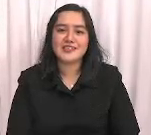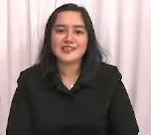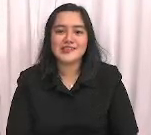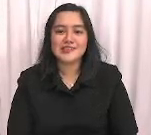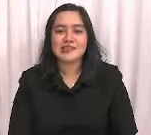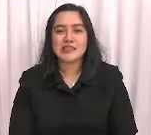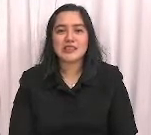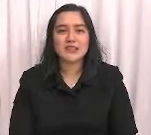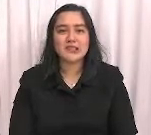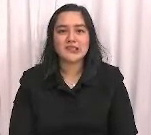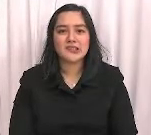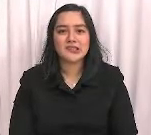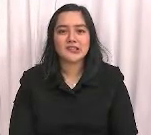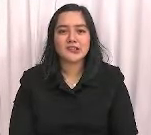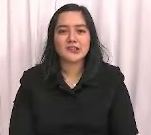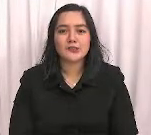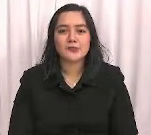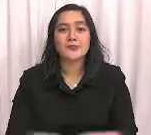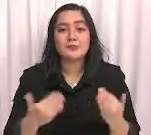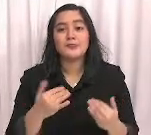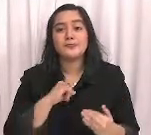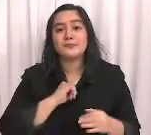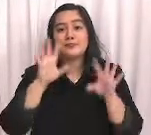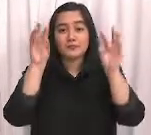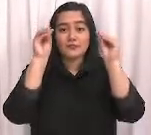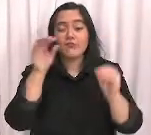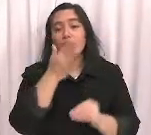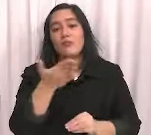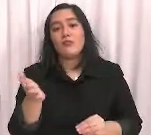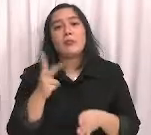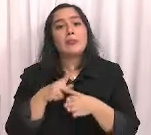sa inyo, mga kapatid, dito is the principle. Kaya sinasabi ko sa inyo,